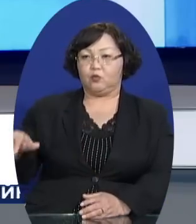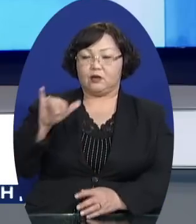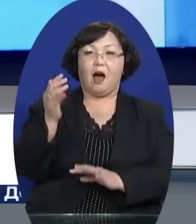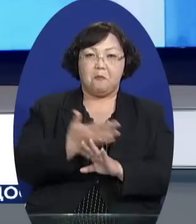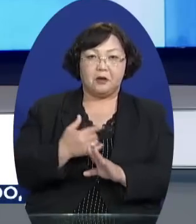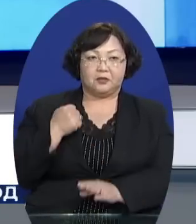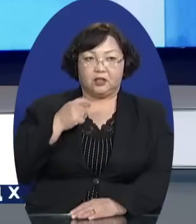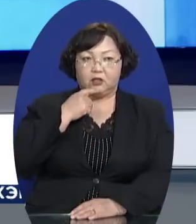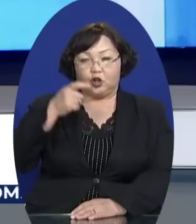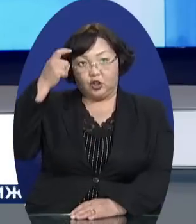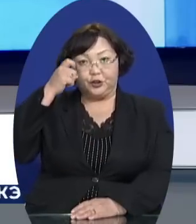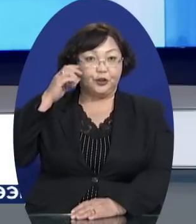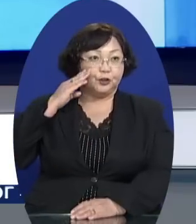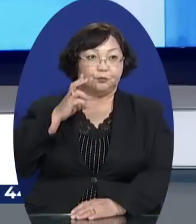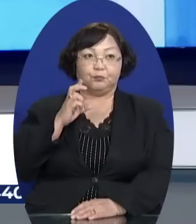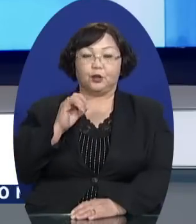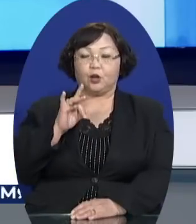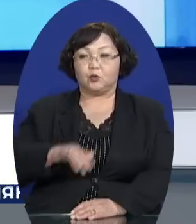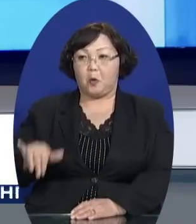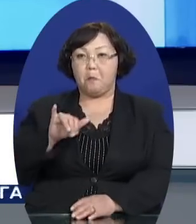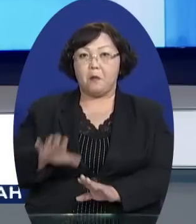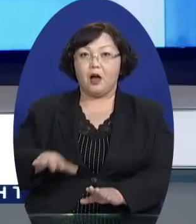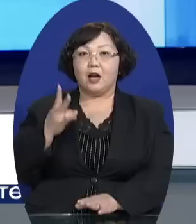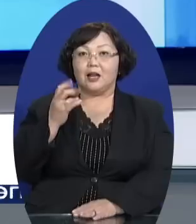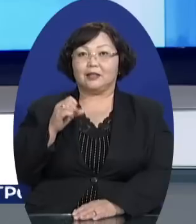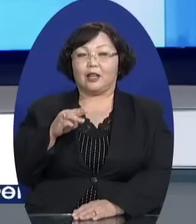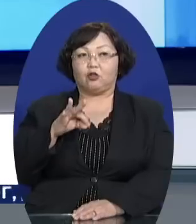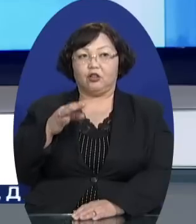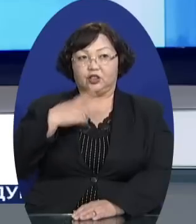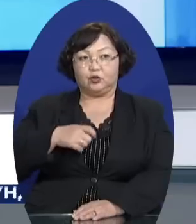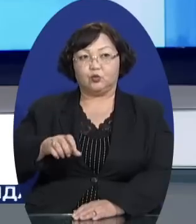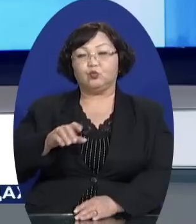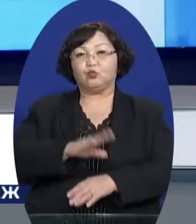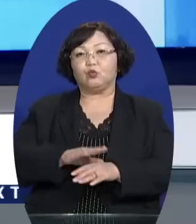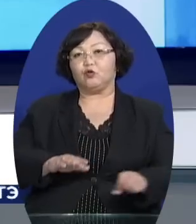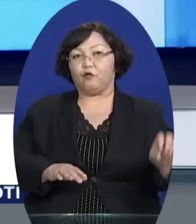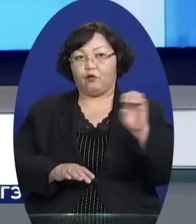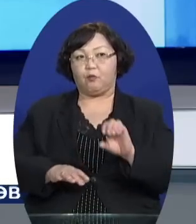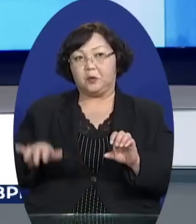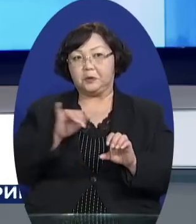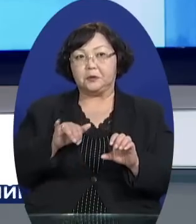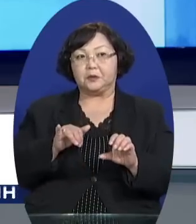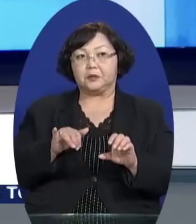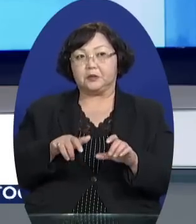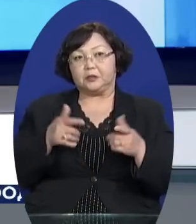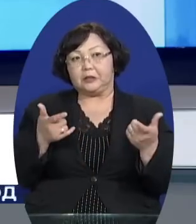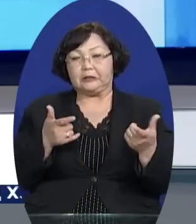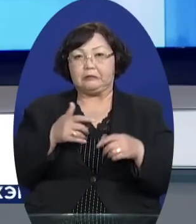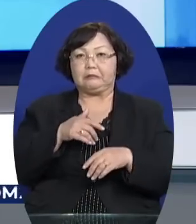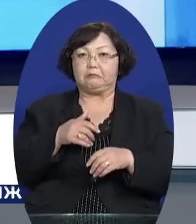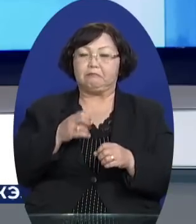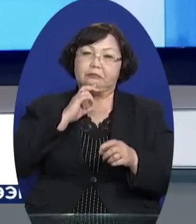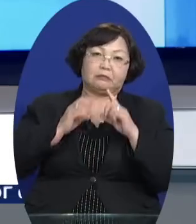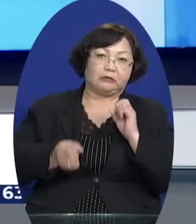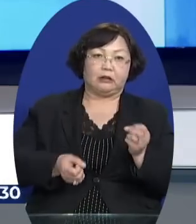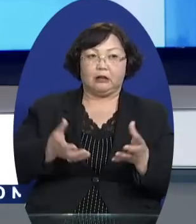арам Беларусьд байрснаар НАТО-гийн гишүүн зүүн Европын орнуудад тогтворгүй байдал үүсч болзошгүй гэдэг болгоомжлыг Польш, Литв, Эстон зэрэг